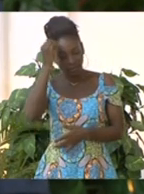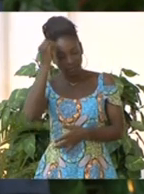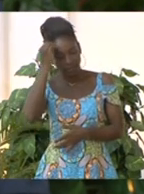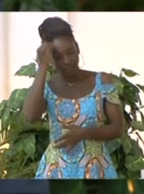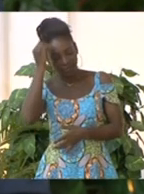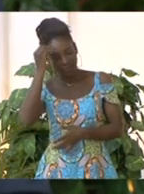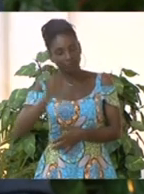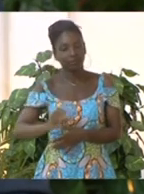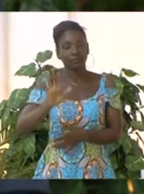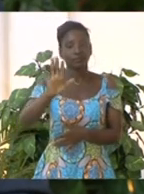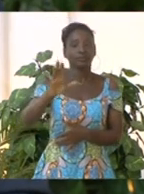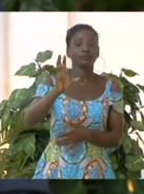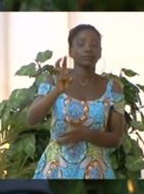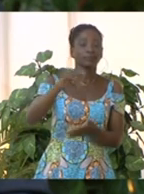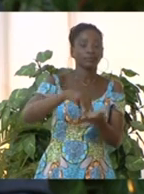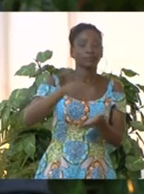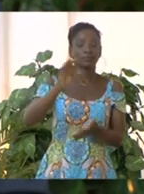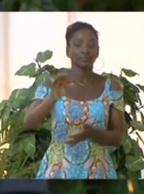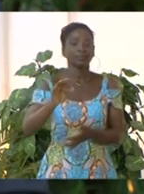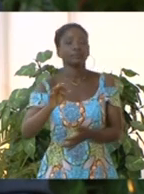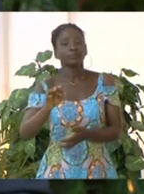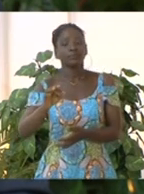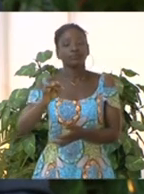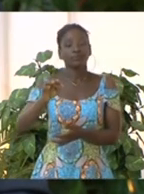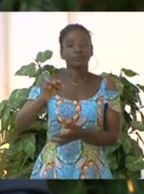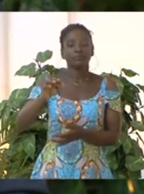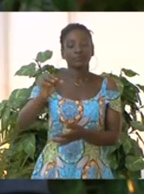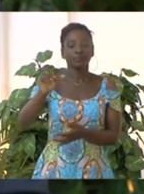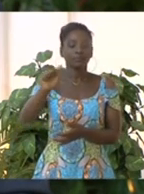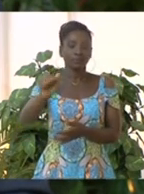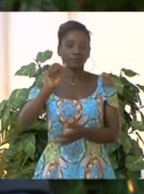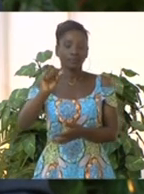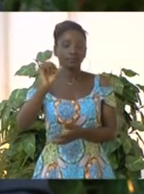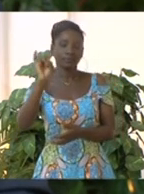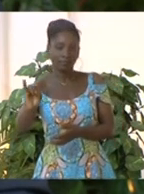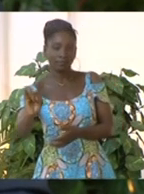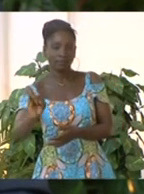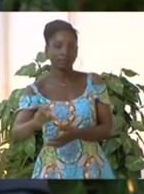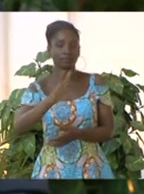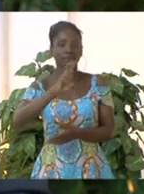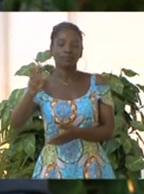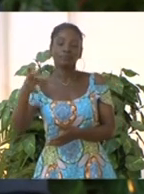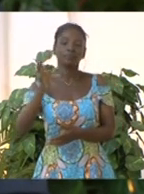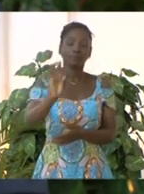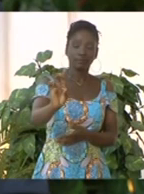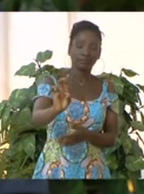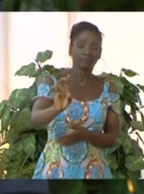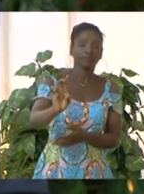97,47%. Afingé Saint-Pascal, 205, soit